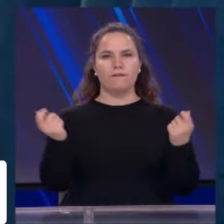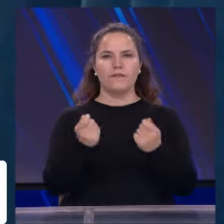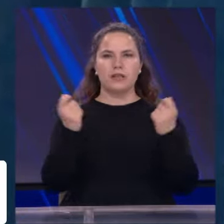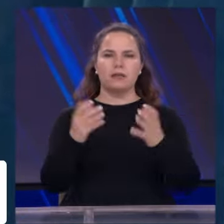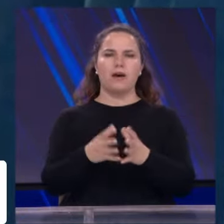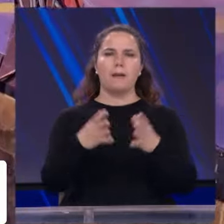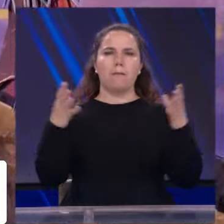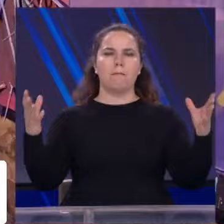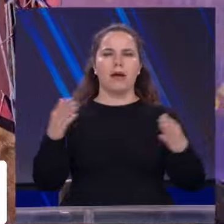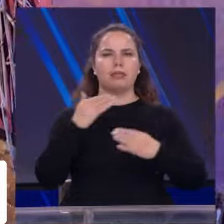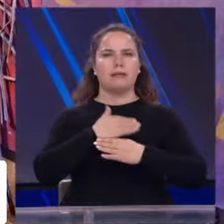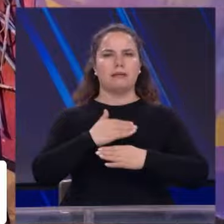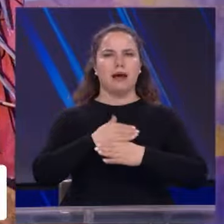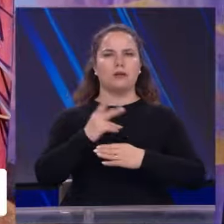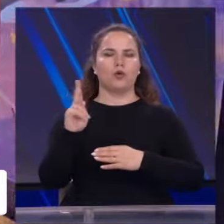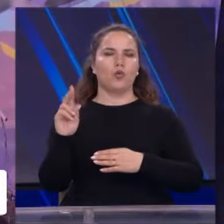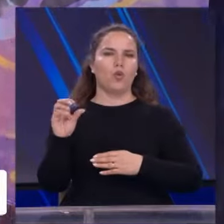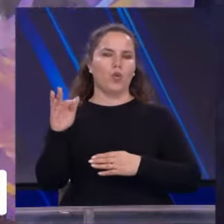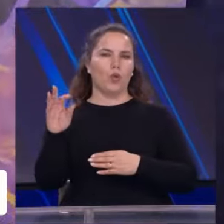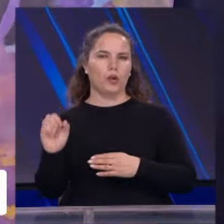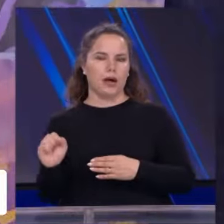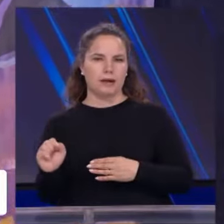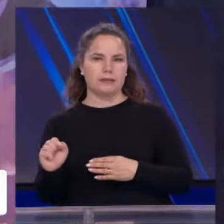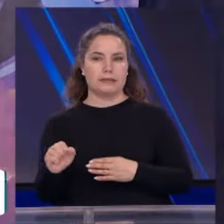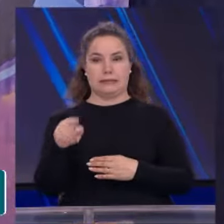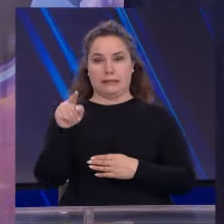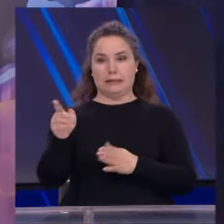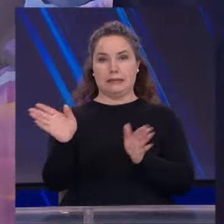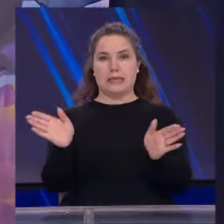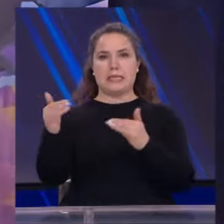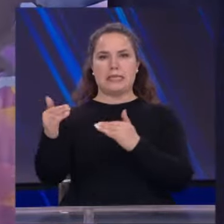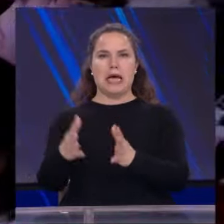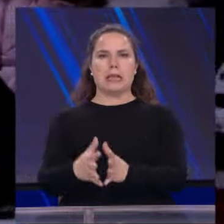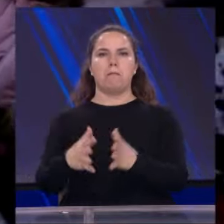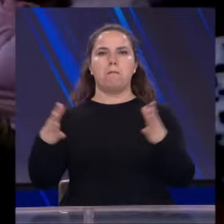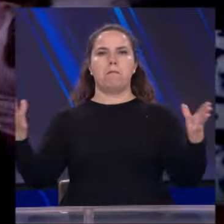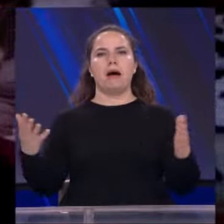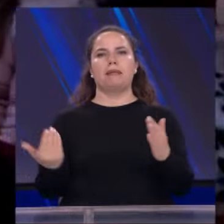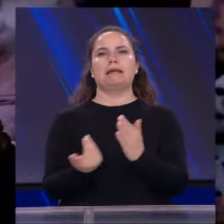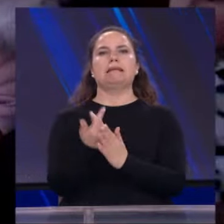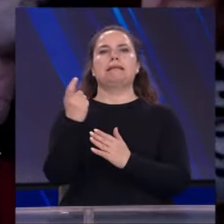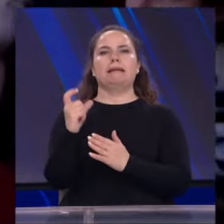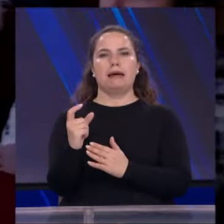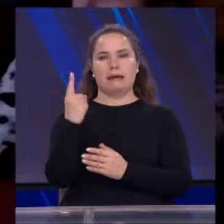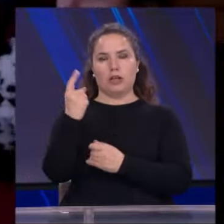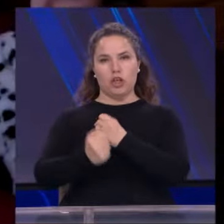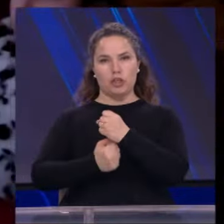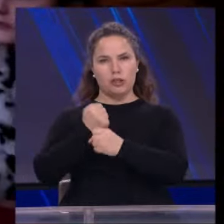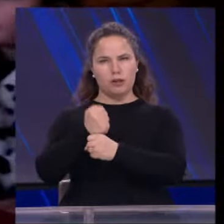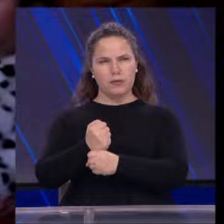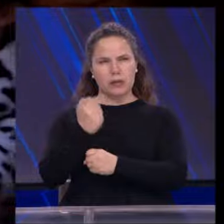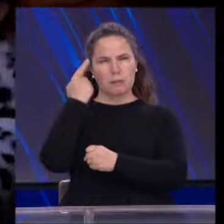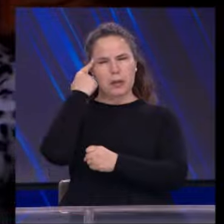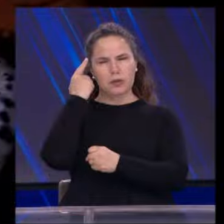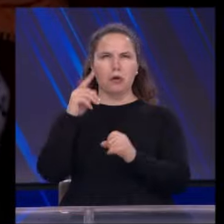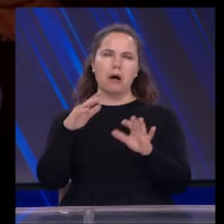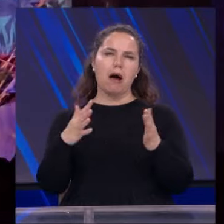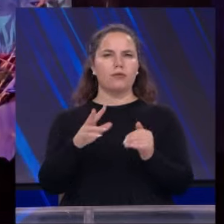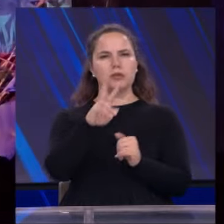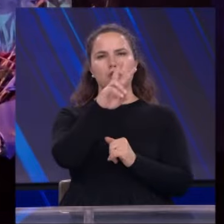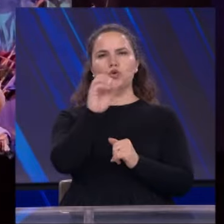Filo. Për këtë, salla e teatrit të kukullave Piro Xheci është rikonstruktuar dhe vetëm gjatë këtij viti parashikohet që të realizohen